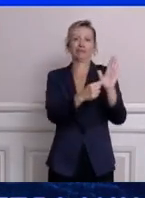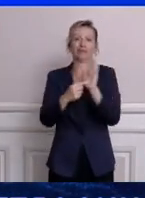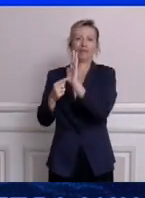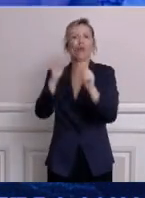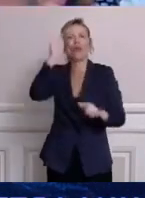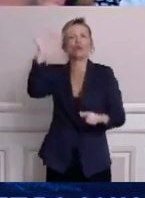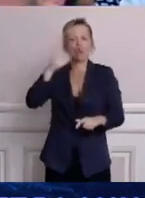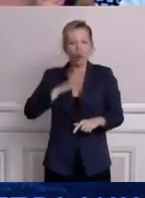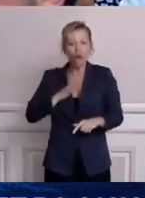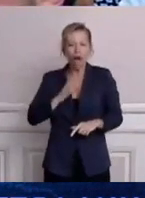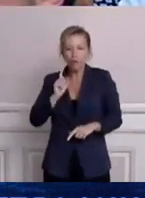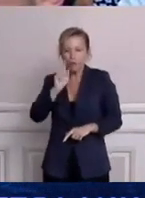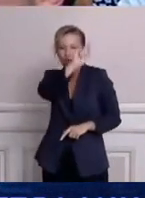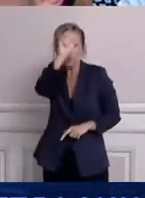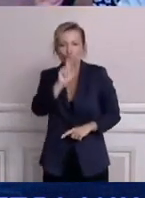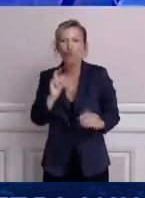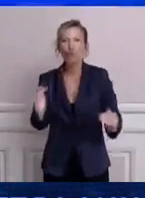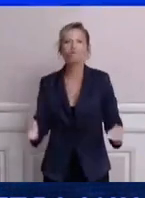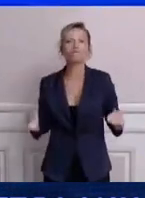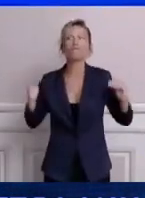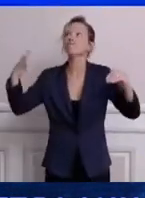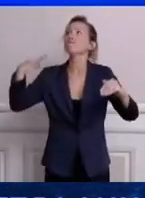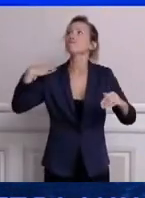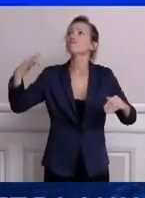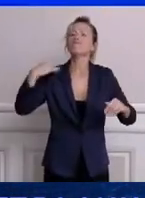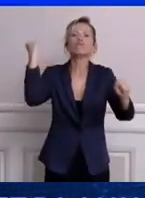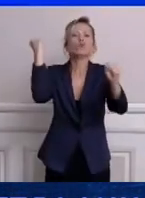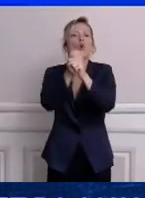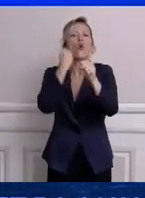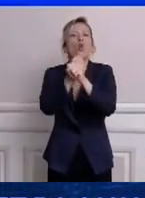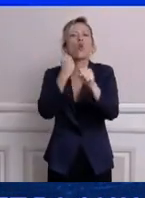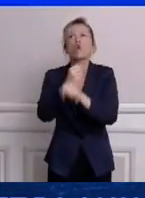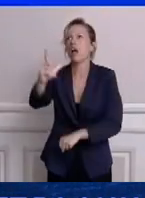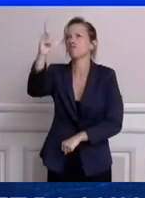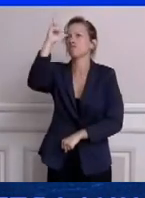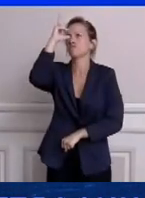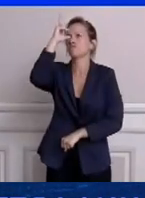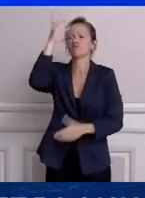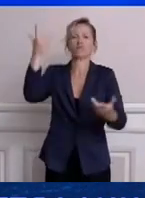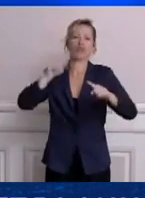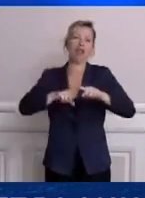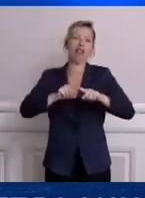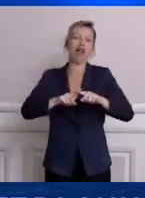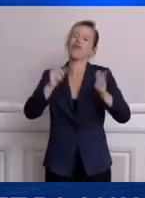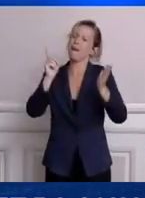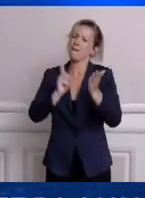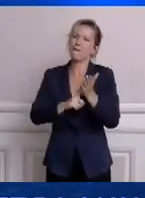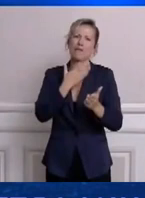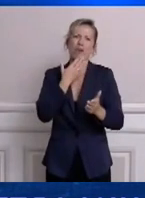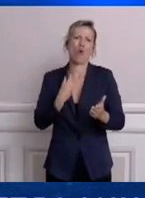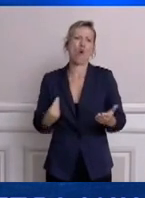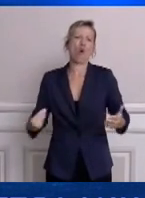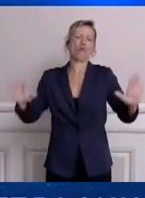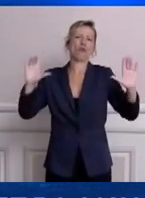εργάζεσαι, να επενδύεις, να ονειρεύεσαι, να δημιουργείς, να είσαι υπερήφανος. Ένα πραγματικό στολίδι για τη χώρα